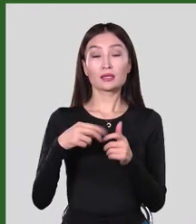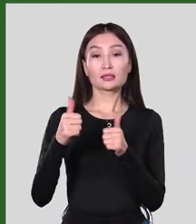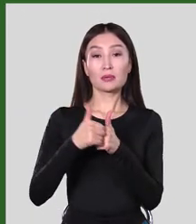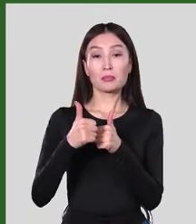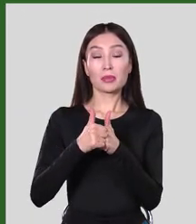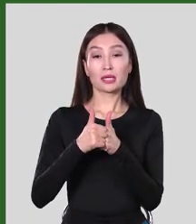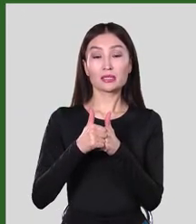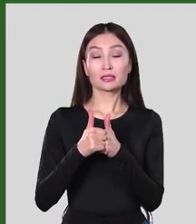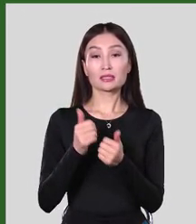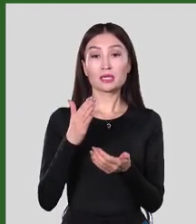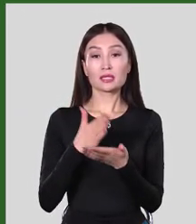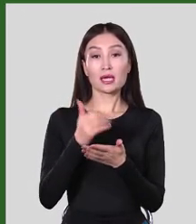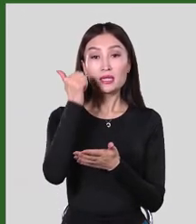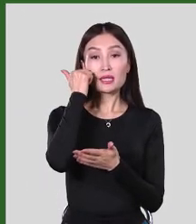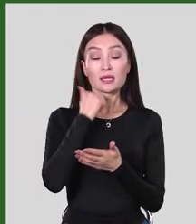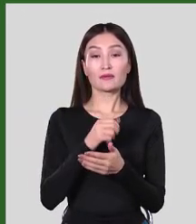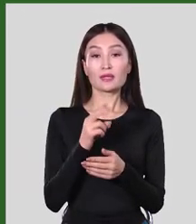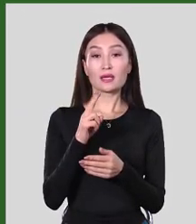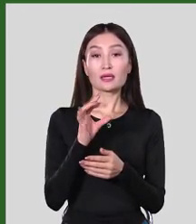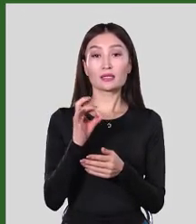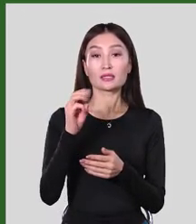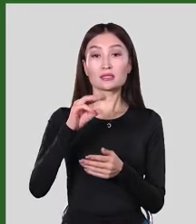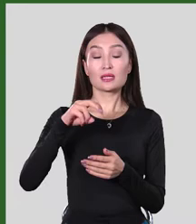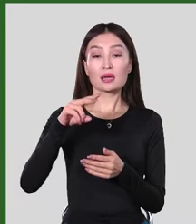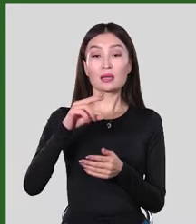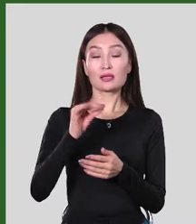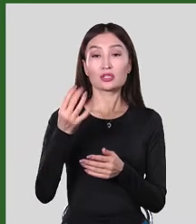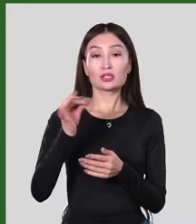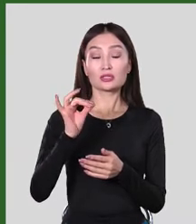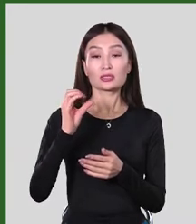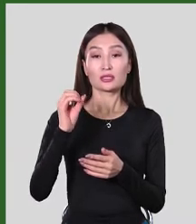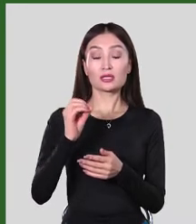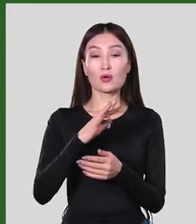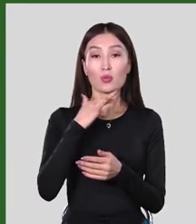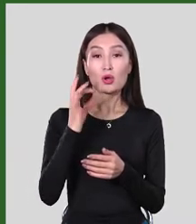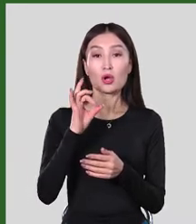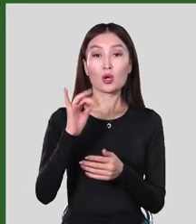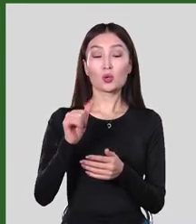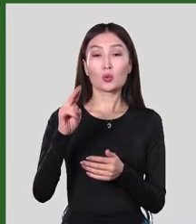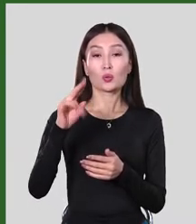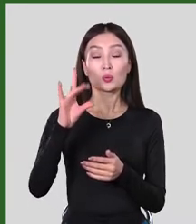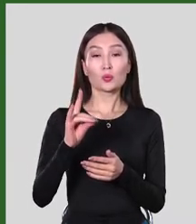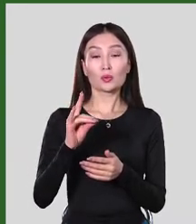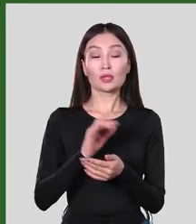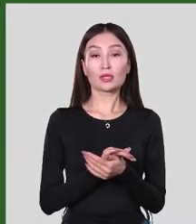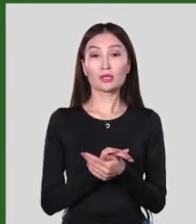к поверхности залегают древние кристаллические породы, много рудных полезных ископаемых.